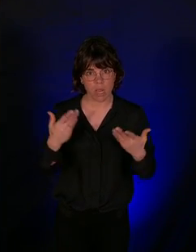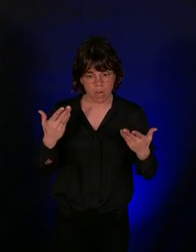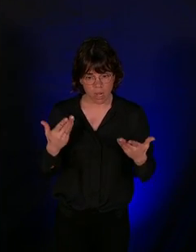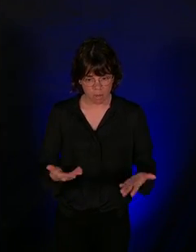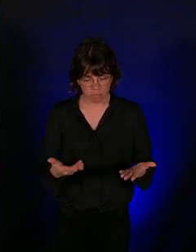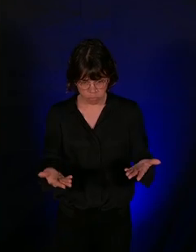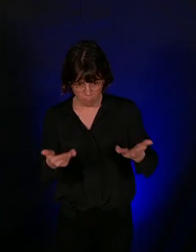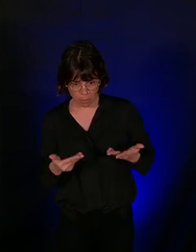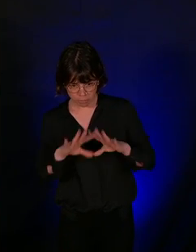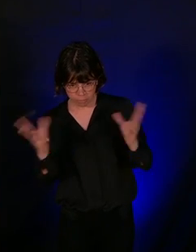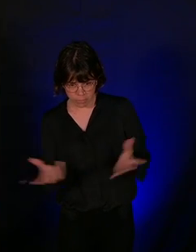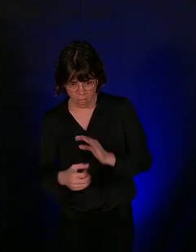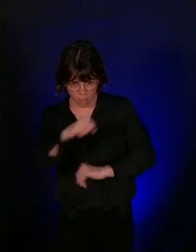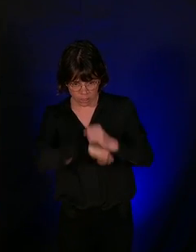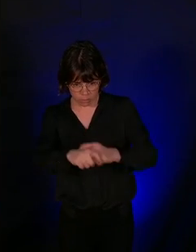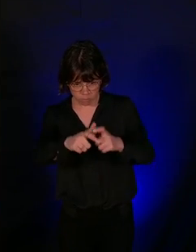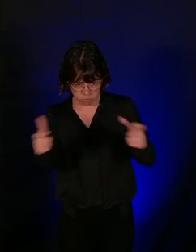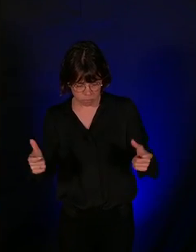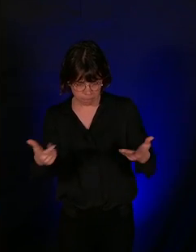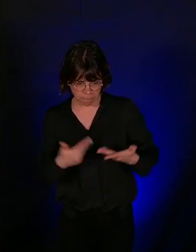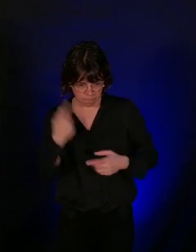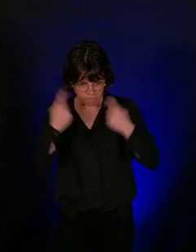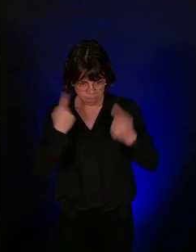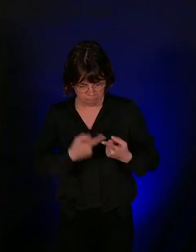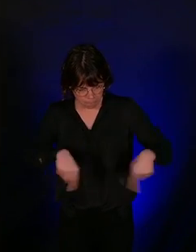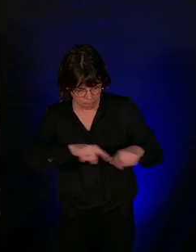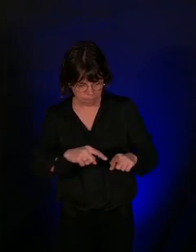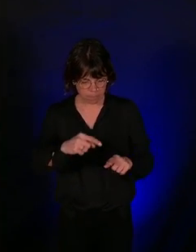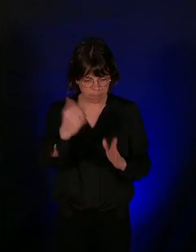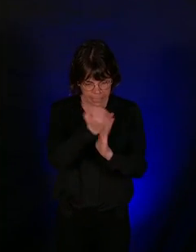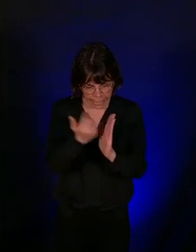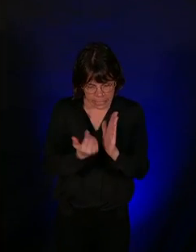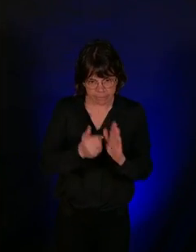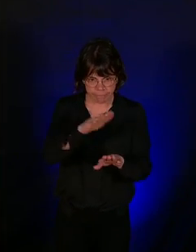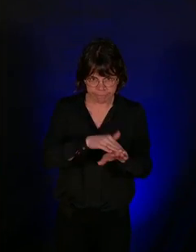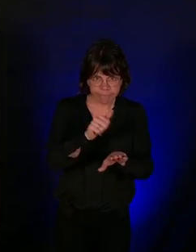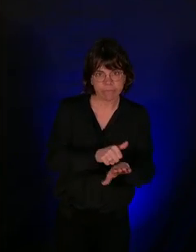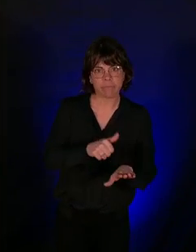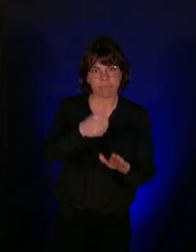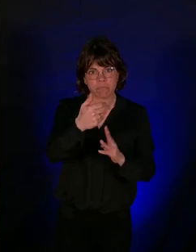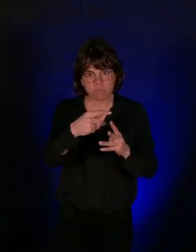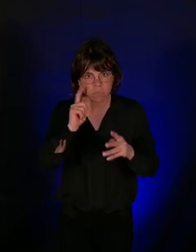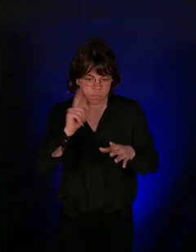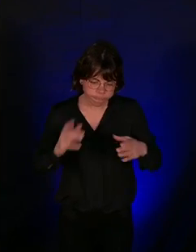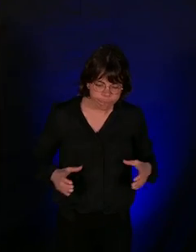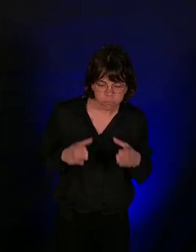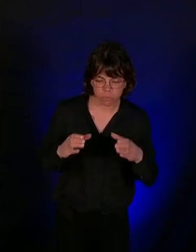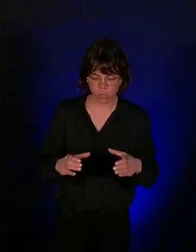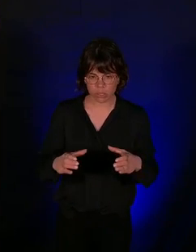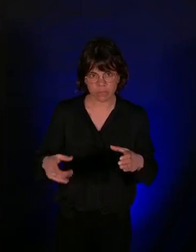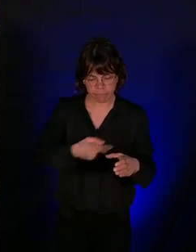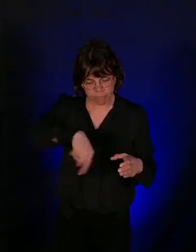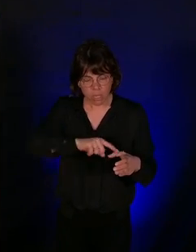mises à disposition par les organisation que la Commission a travaillé à la proposition d'une liste visant à construire un collectif permettant de répondre